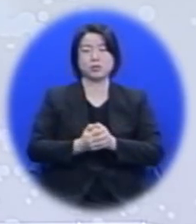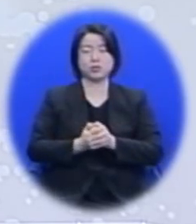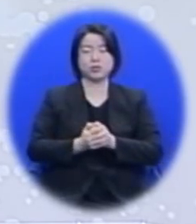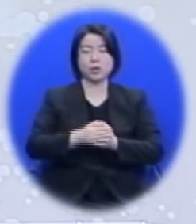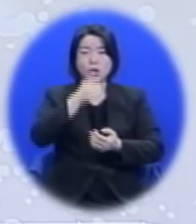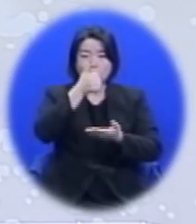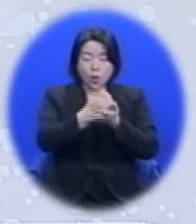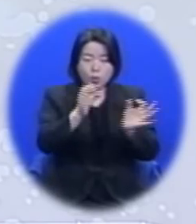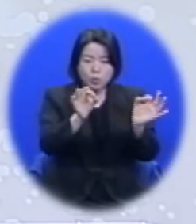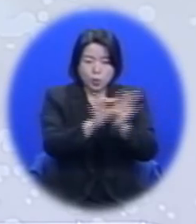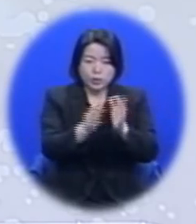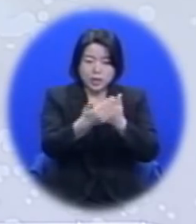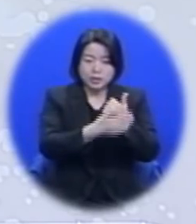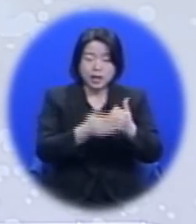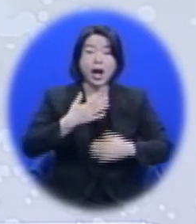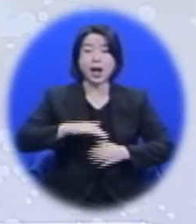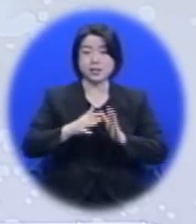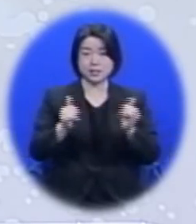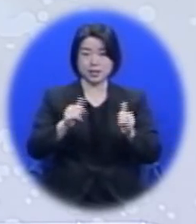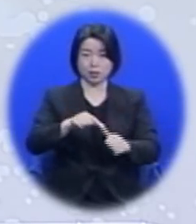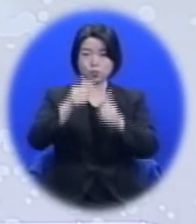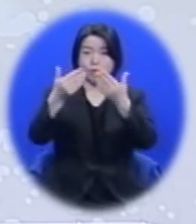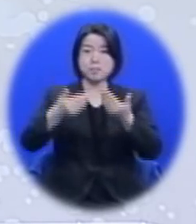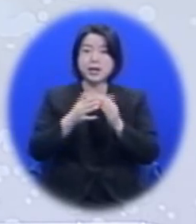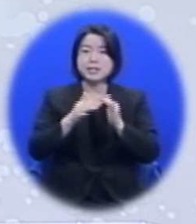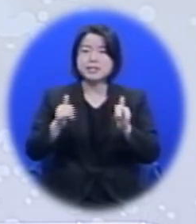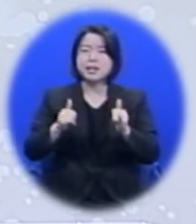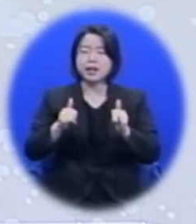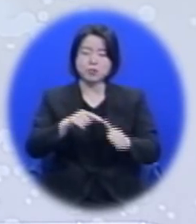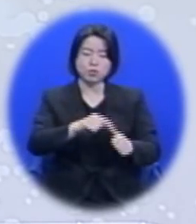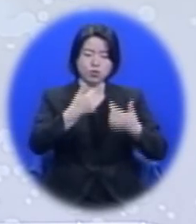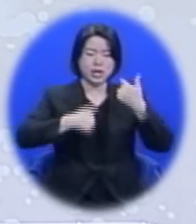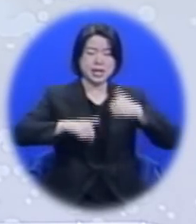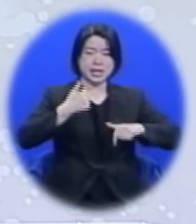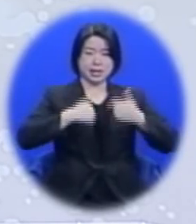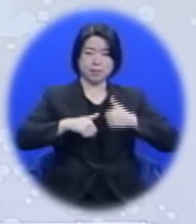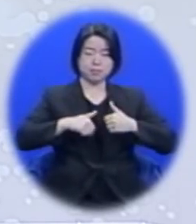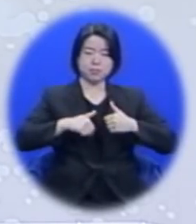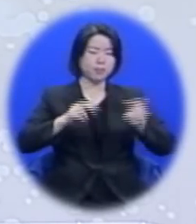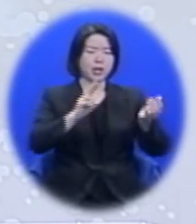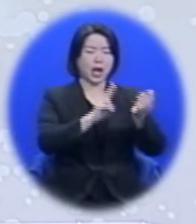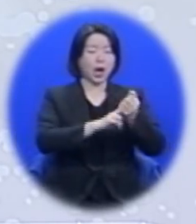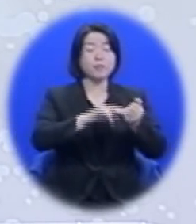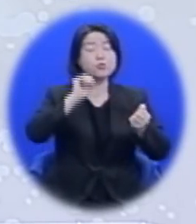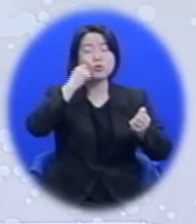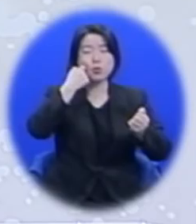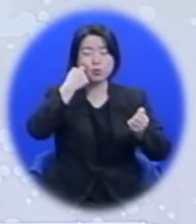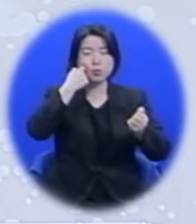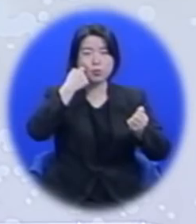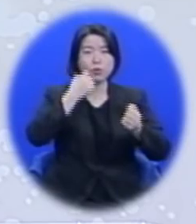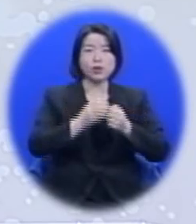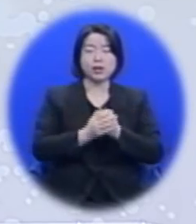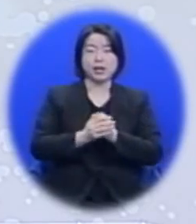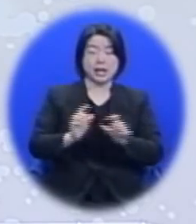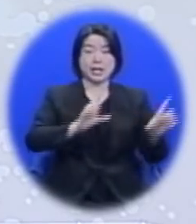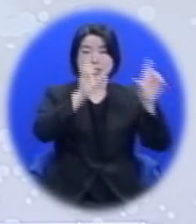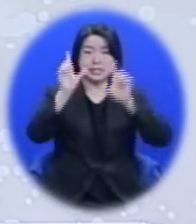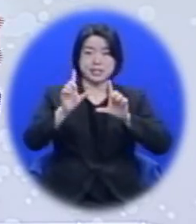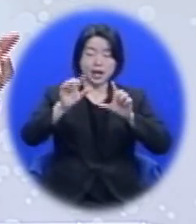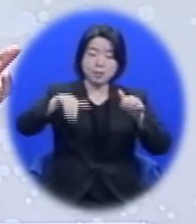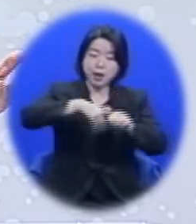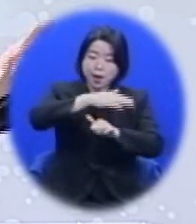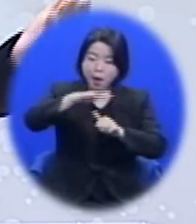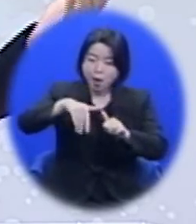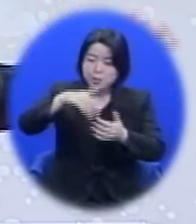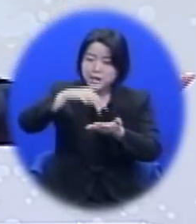사람, 구원에 받은 사람은 구원의 기쁨을 감출 수가 없습니다. 삶의 형편과